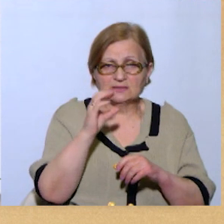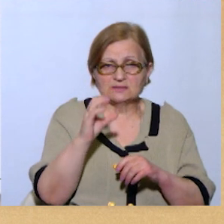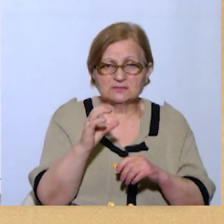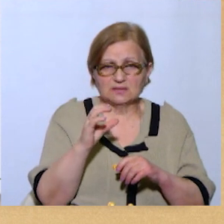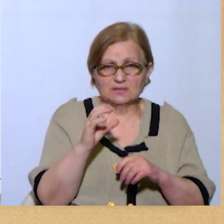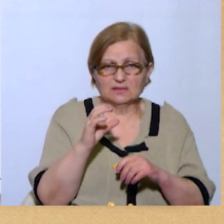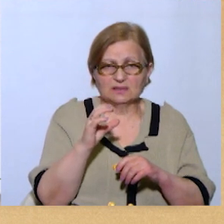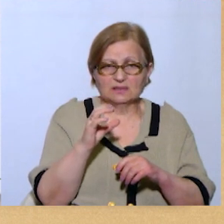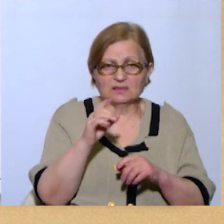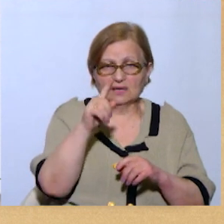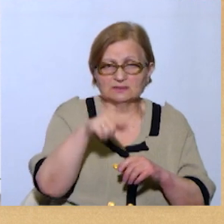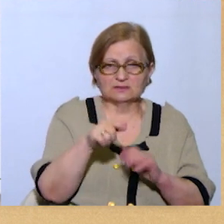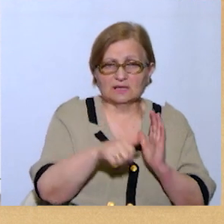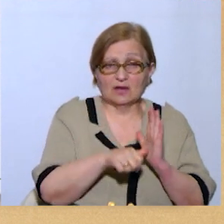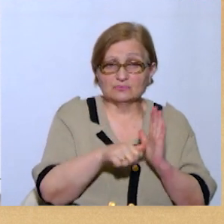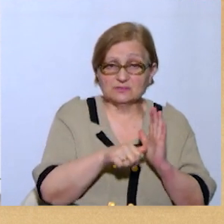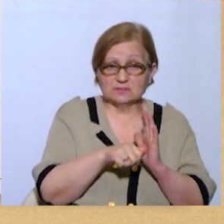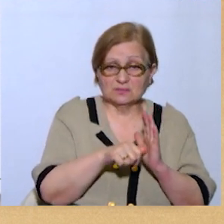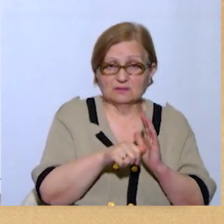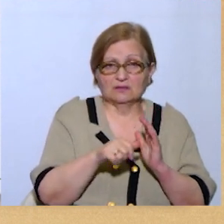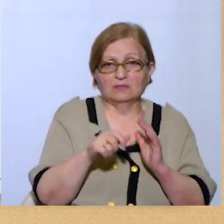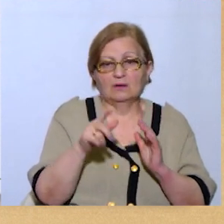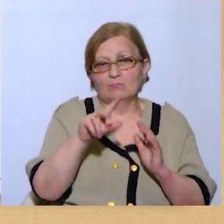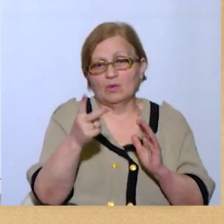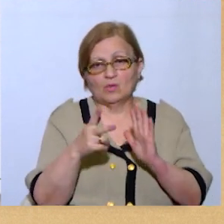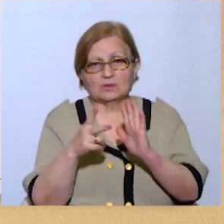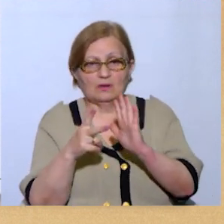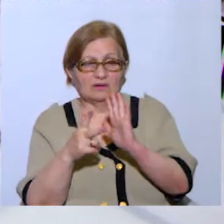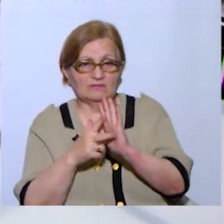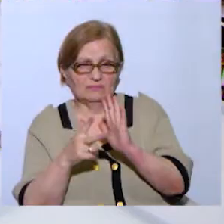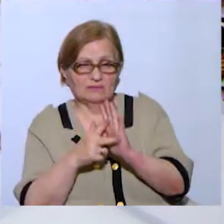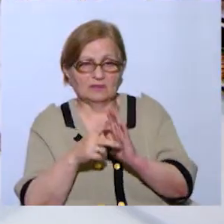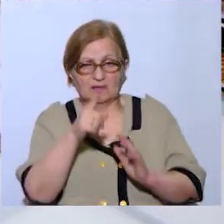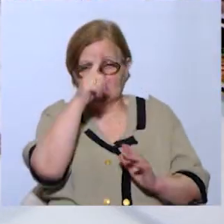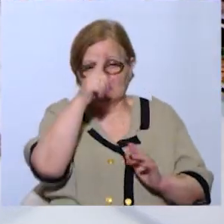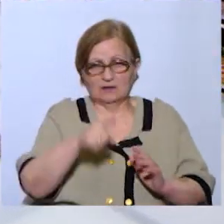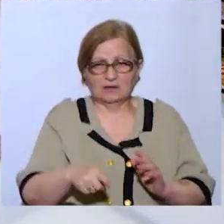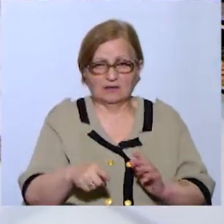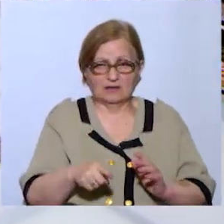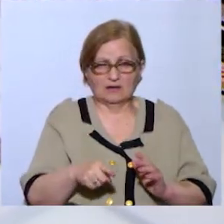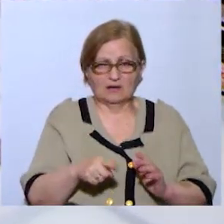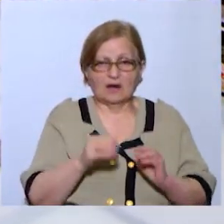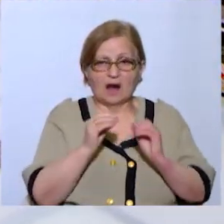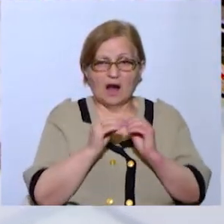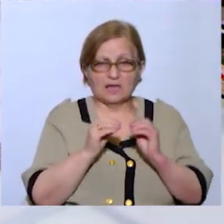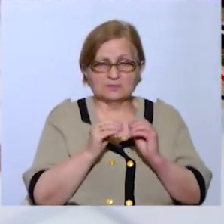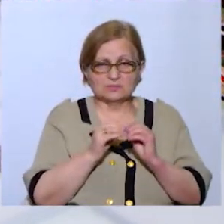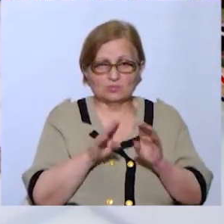6 ტოლი, მეორე CB კათეტი არის 8 ტოლი და შესაბამისად ჰიპოტენუზა ACD დროს გამოდის 10